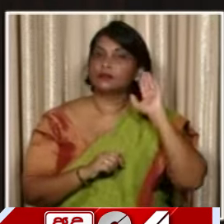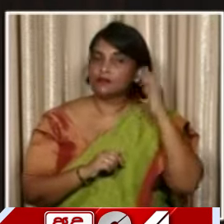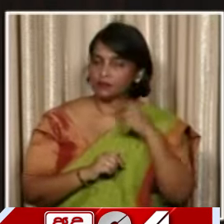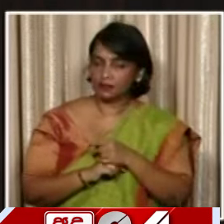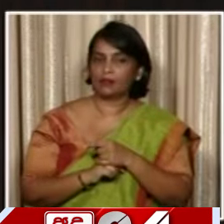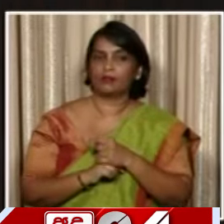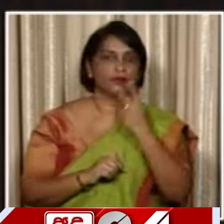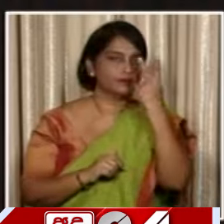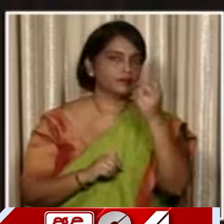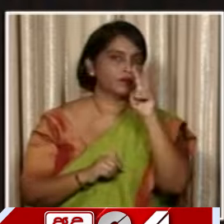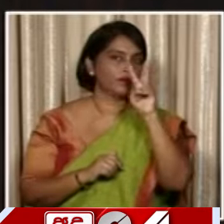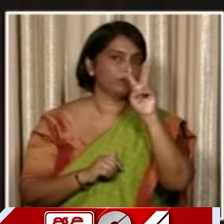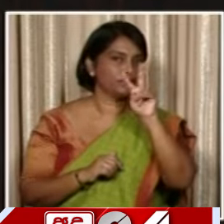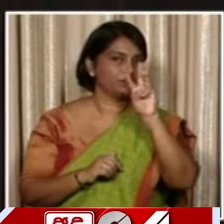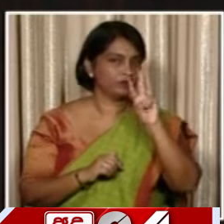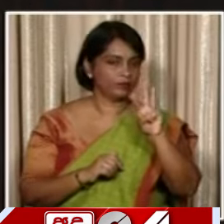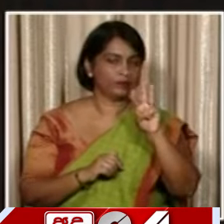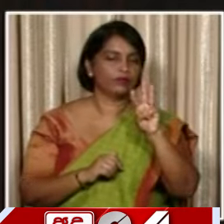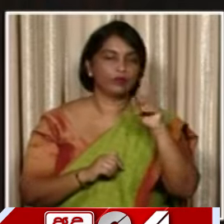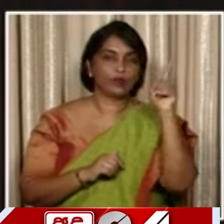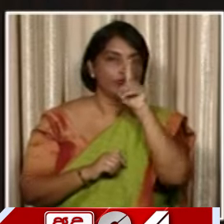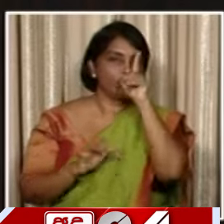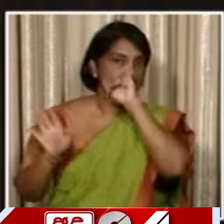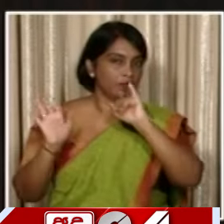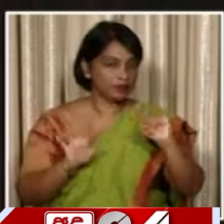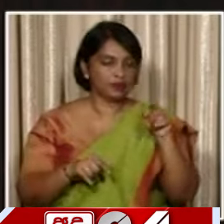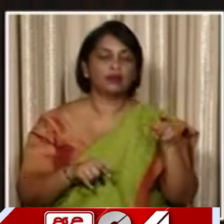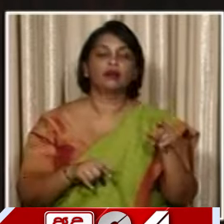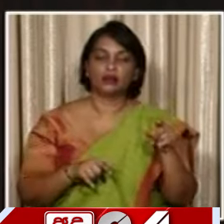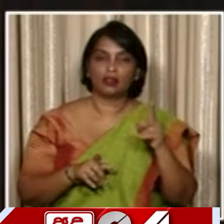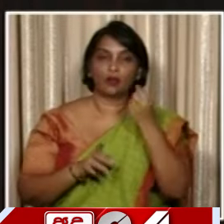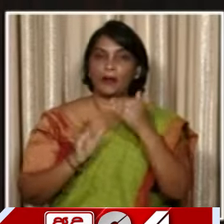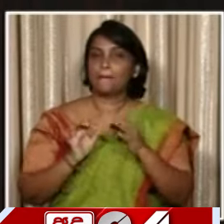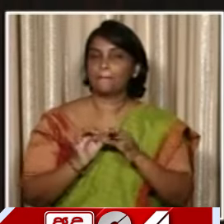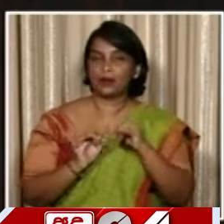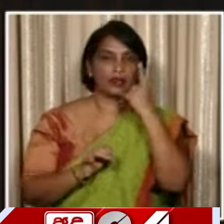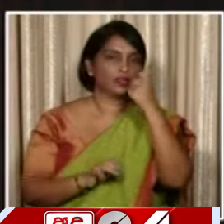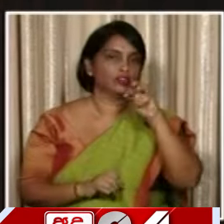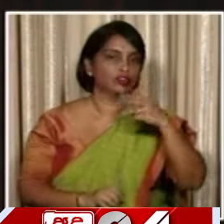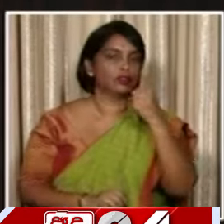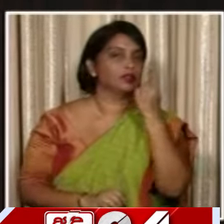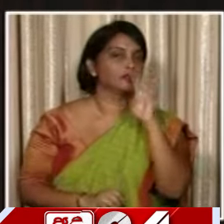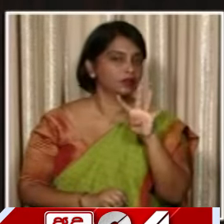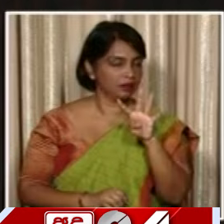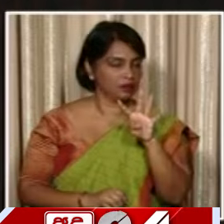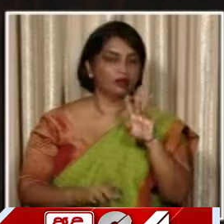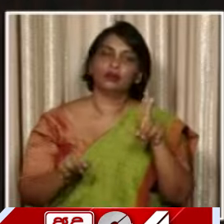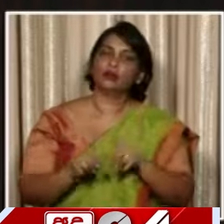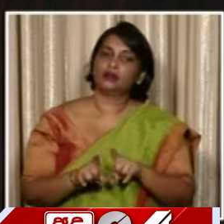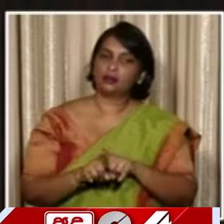විශේෂයෙන්ම 2023 මුල් මාස 6දී රුපියල් බිලියන 1314ක් ඒ